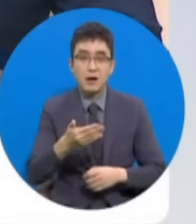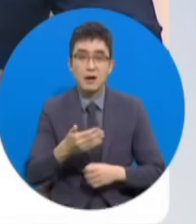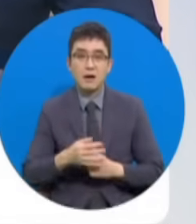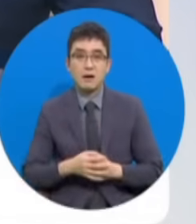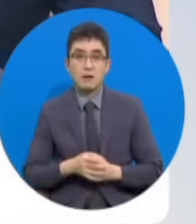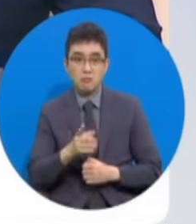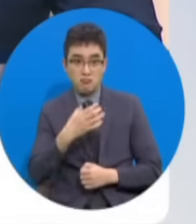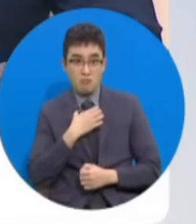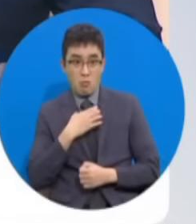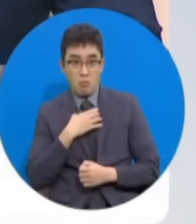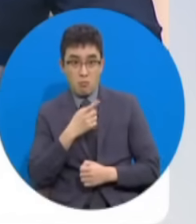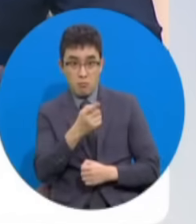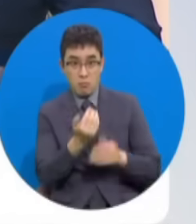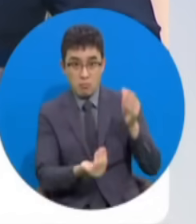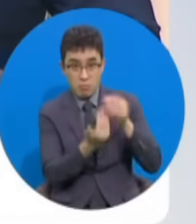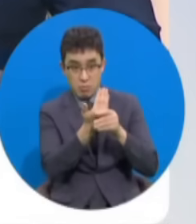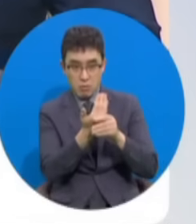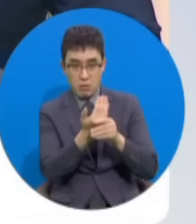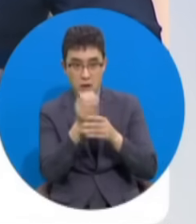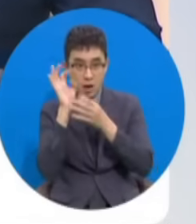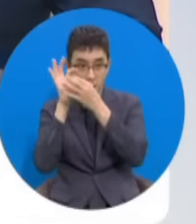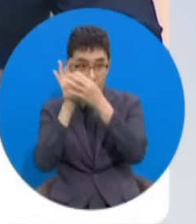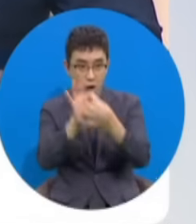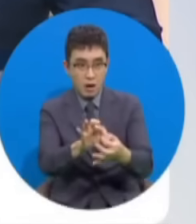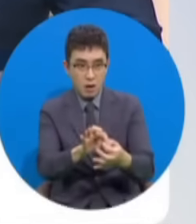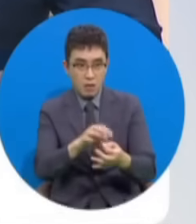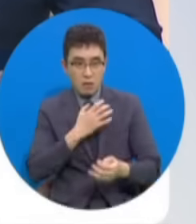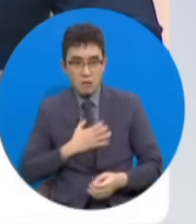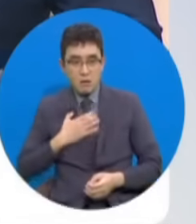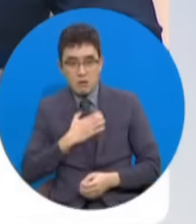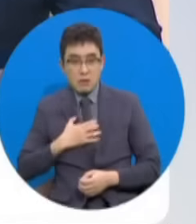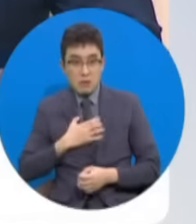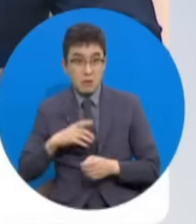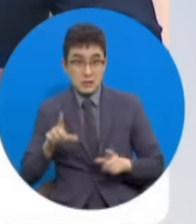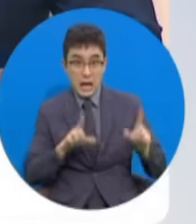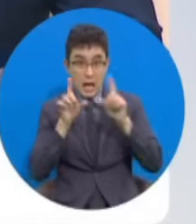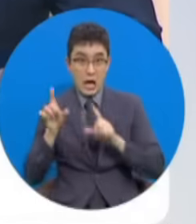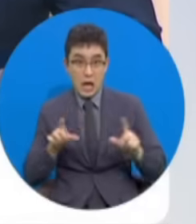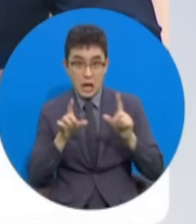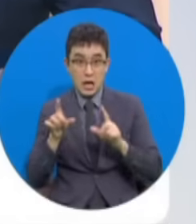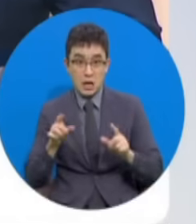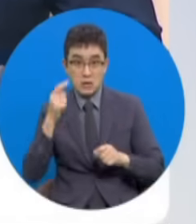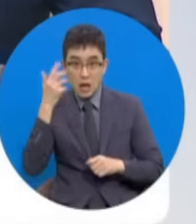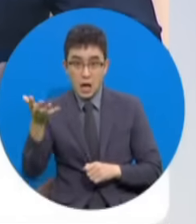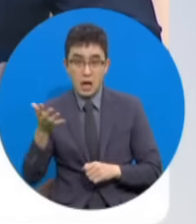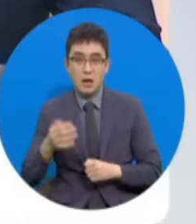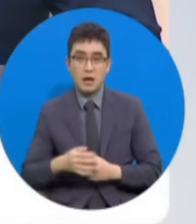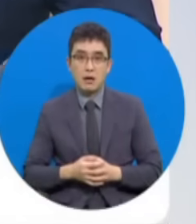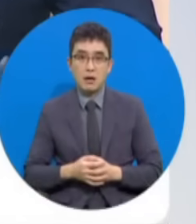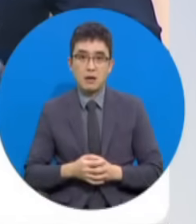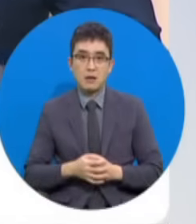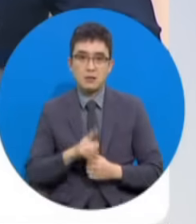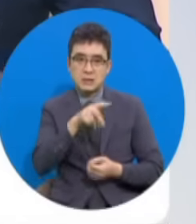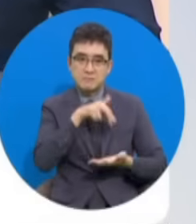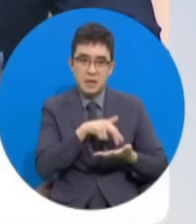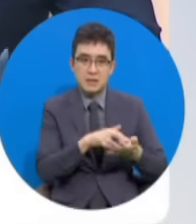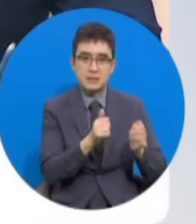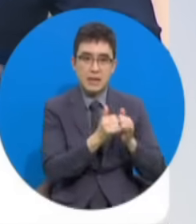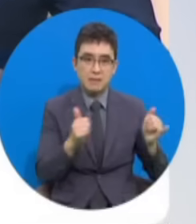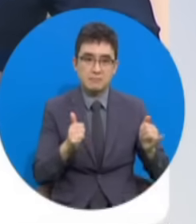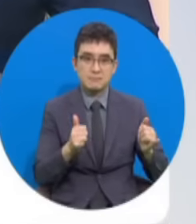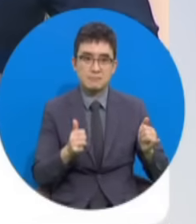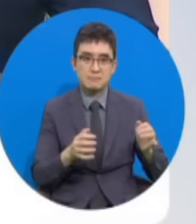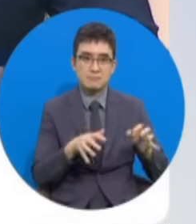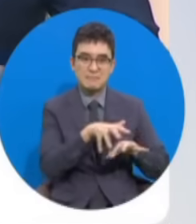그 위험성을 안고 살아야 되느냐 하는 그 의문을 가진 사람들이 사실 그로시 총장한테 가서 저렇게